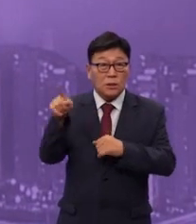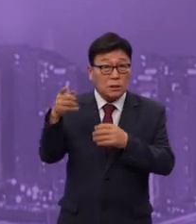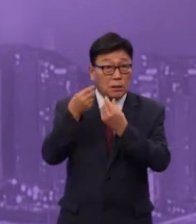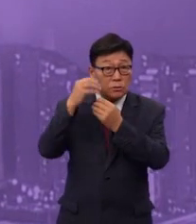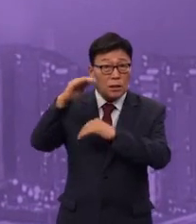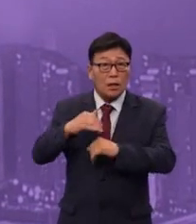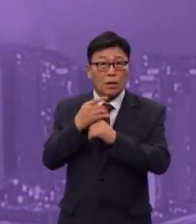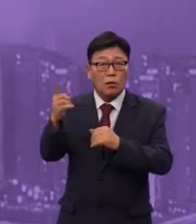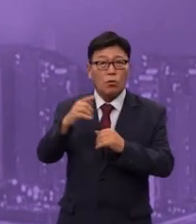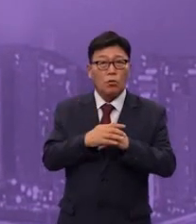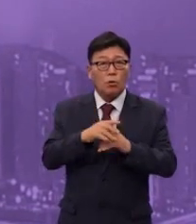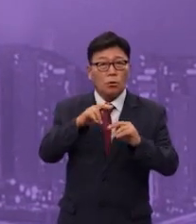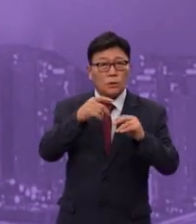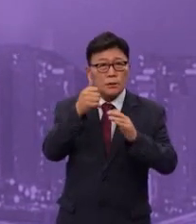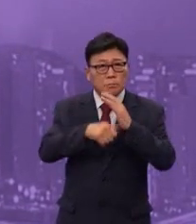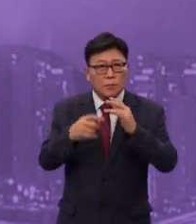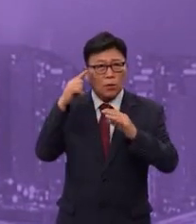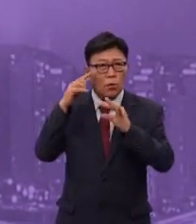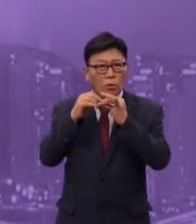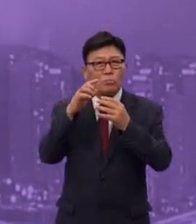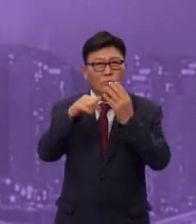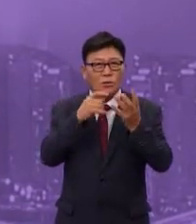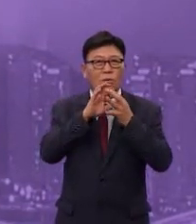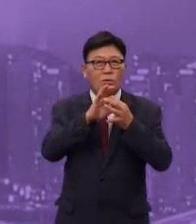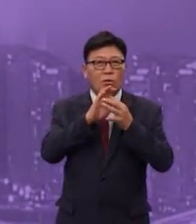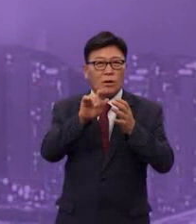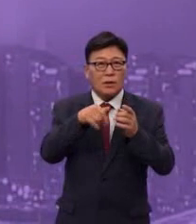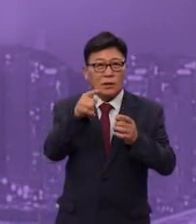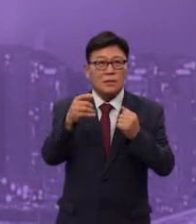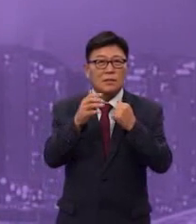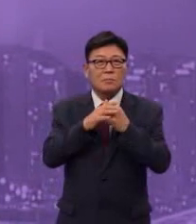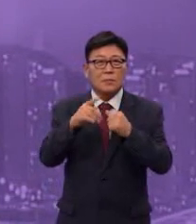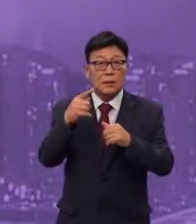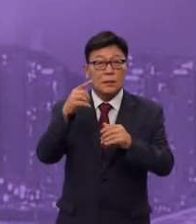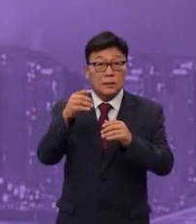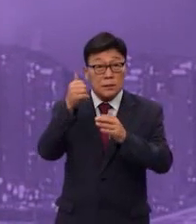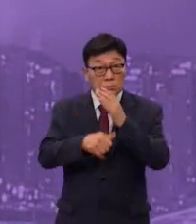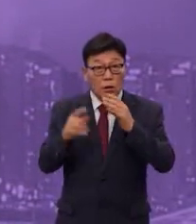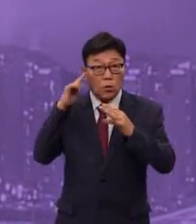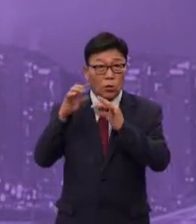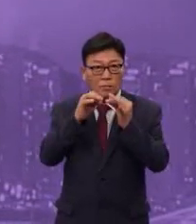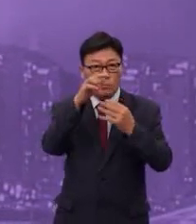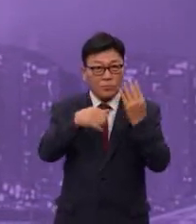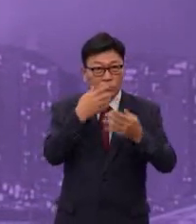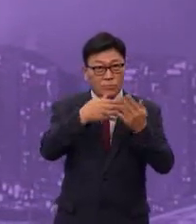실패 공감 프로그램을 통하여 수집된 사례이기 때문에 실패 공감 프로그램 영상을 함께 보시도록